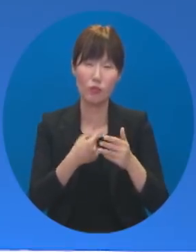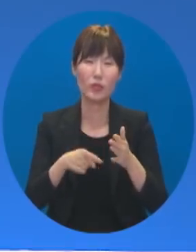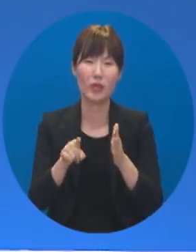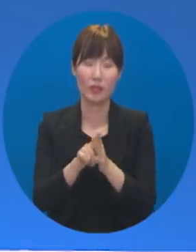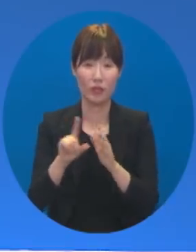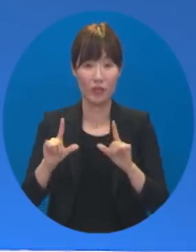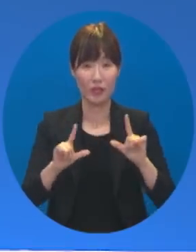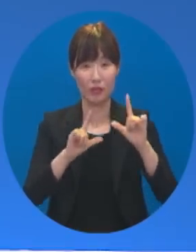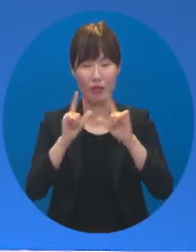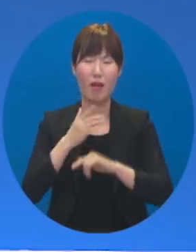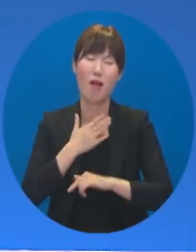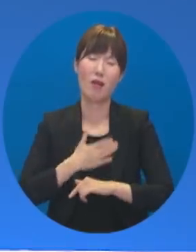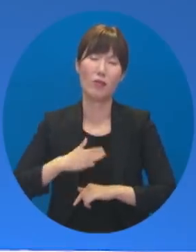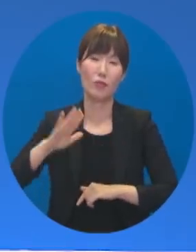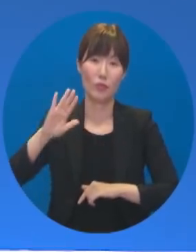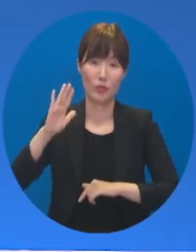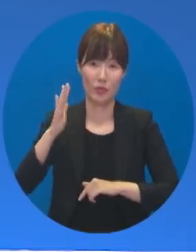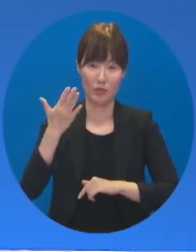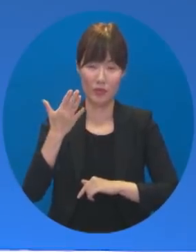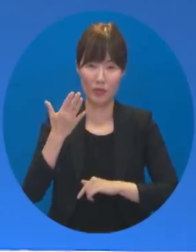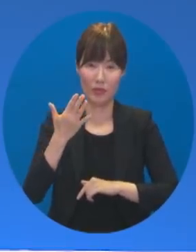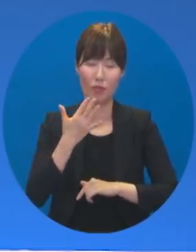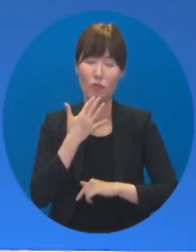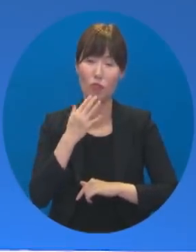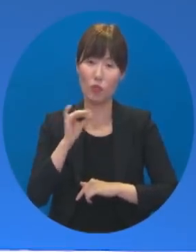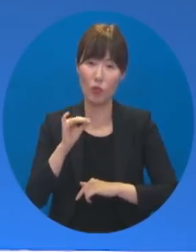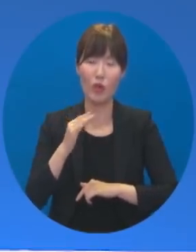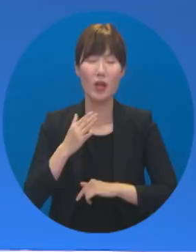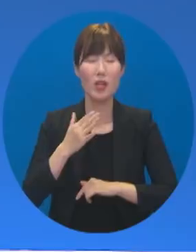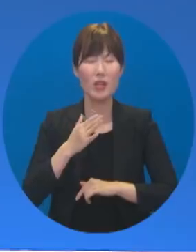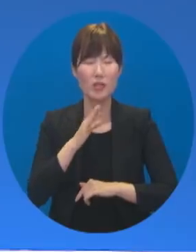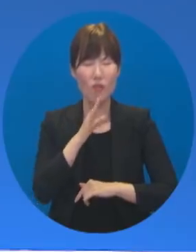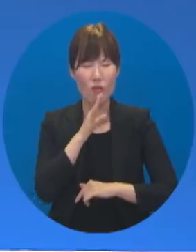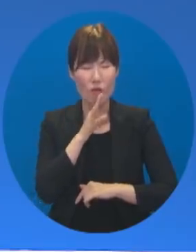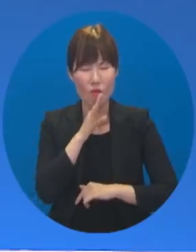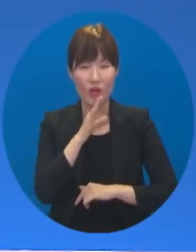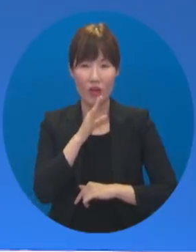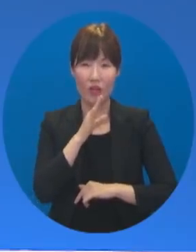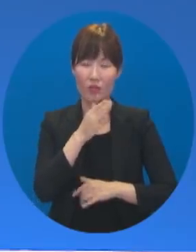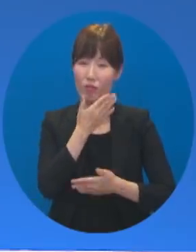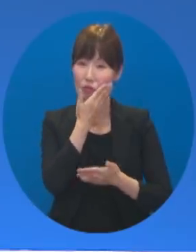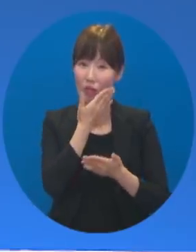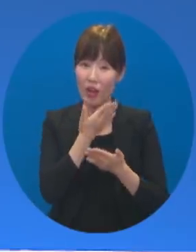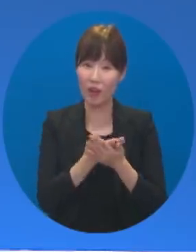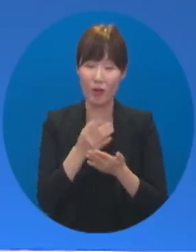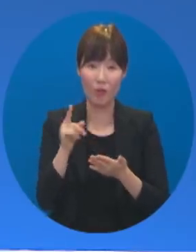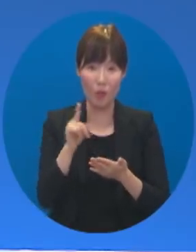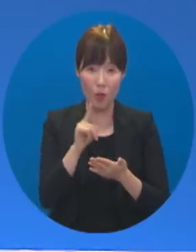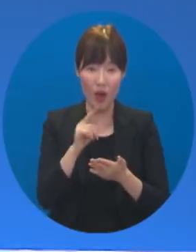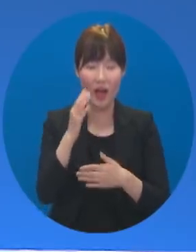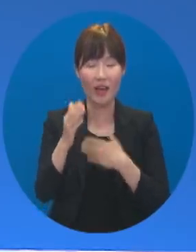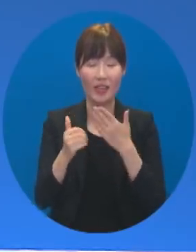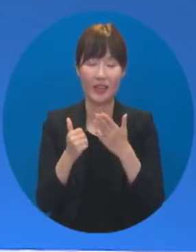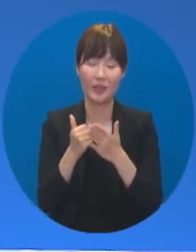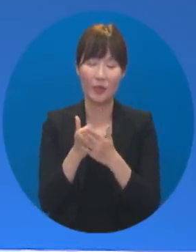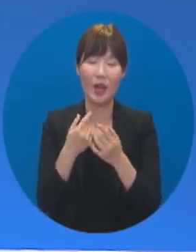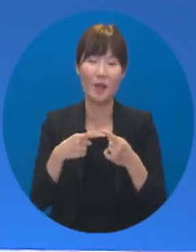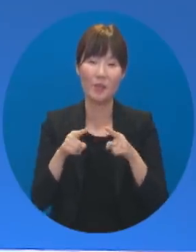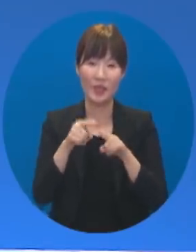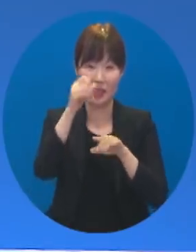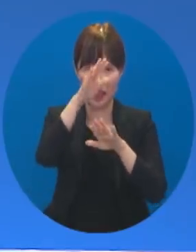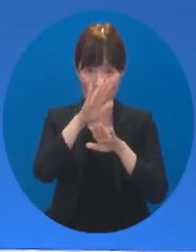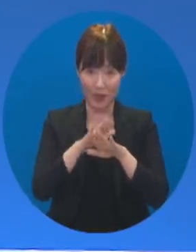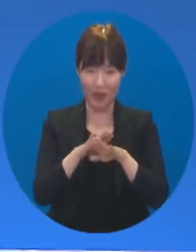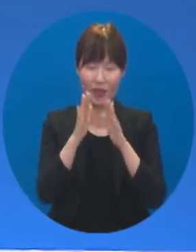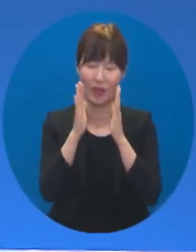되었죠. 물론 정말 중요한 것, 하나님을 함께 예배하는 것, 함께 기도하는